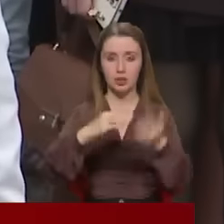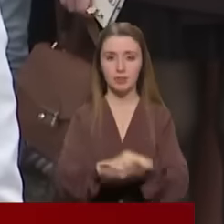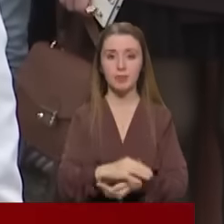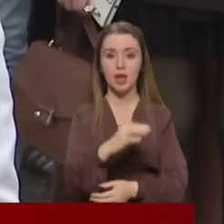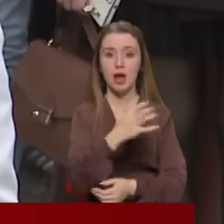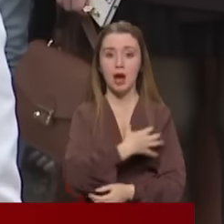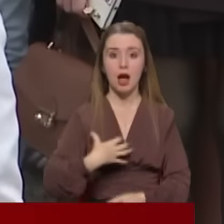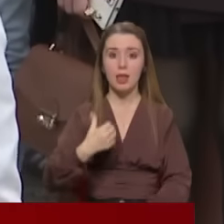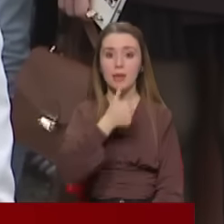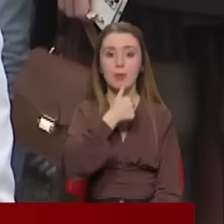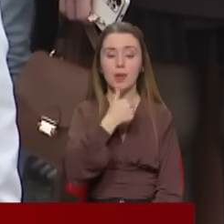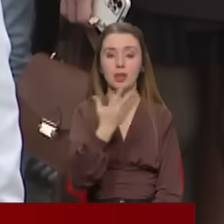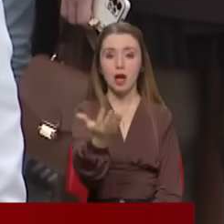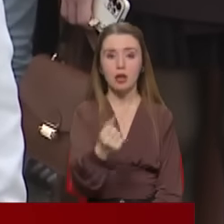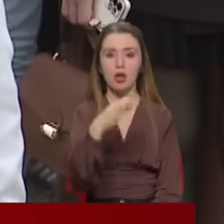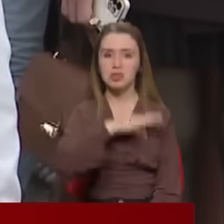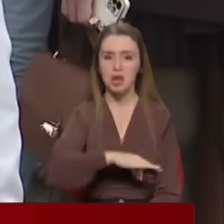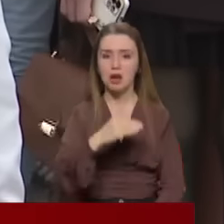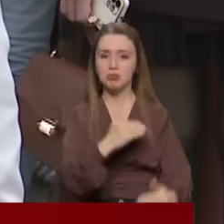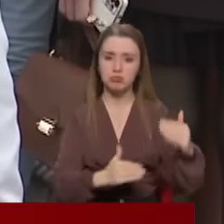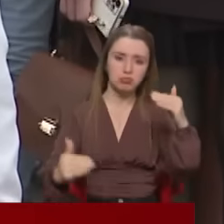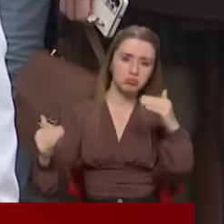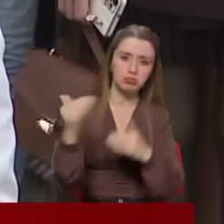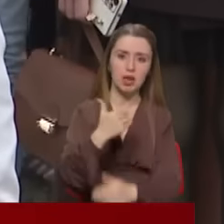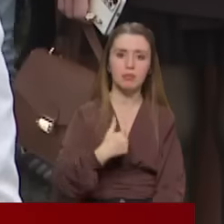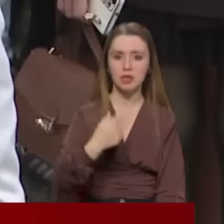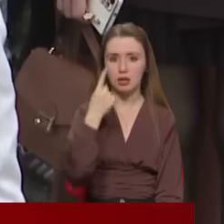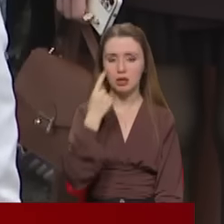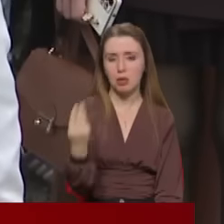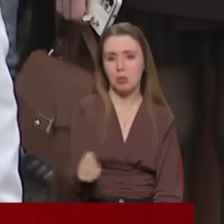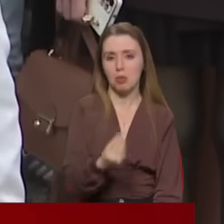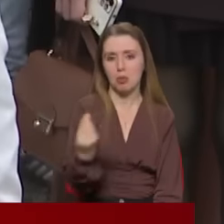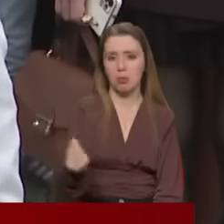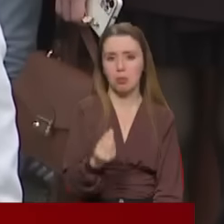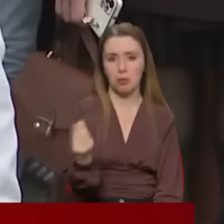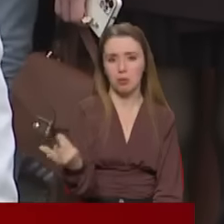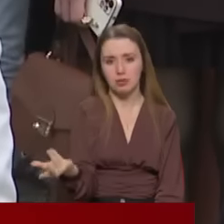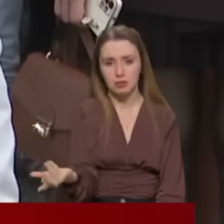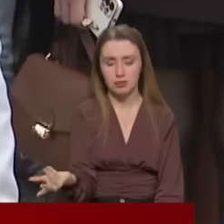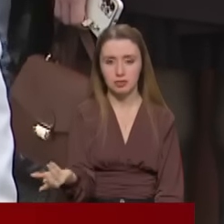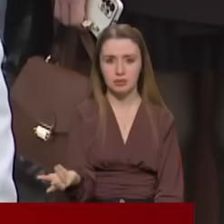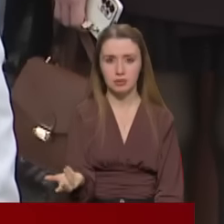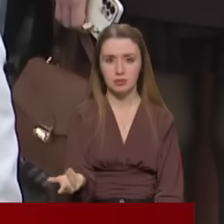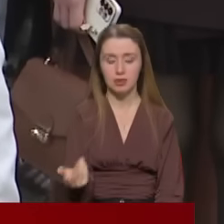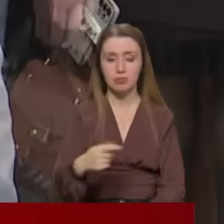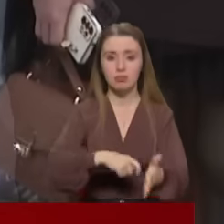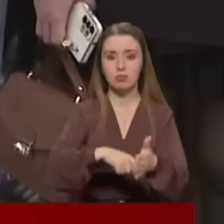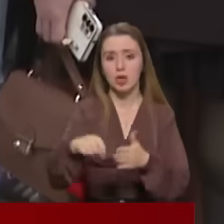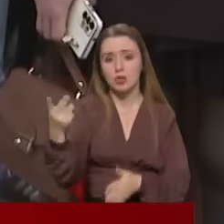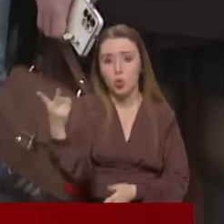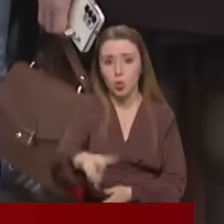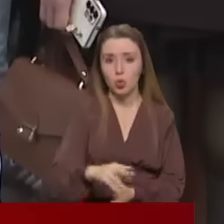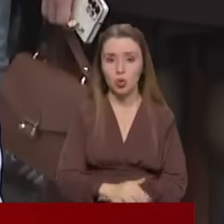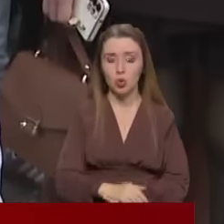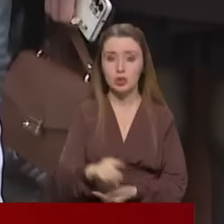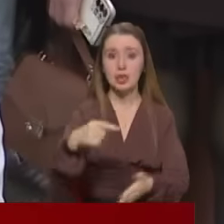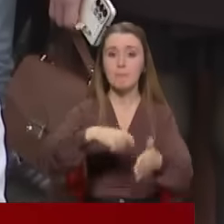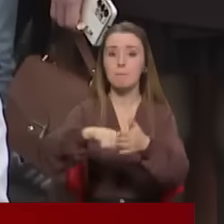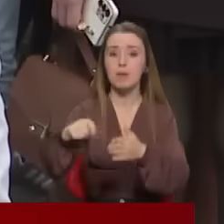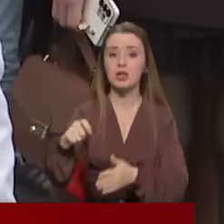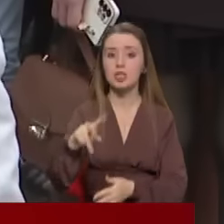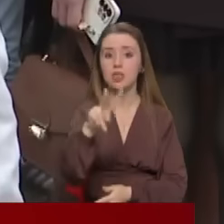tabii ki alıyor. Yani karına kar katıyor. Ama bize gelince işte sinekten yağını çıkarayım dercesine. Sizin maaşınız ne